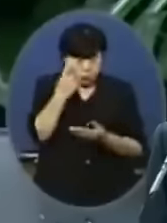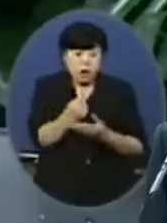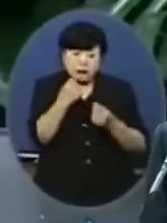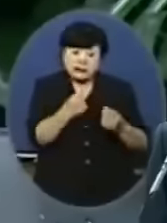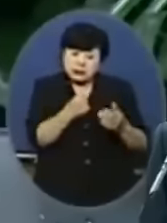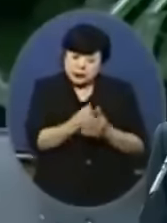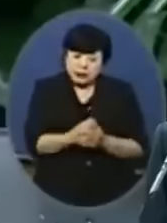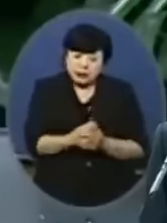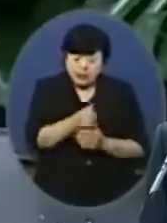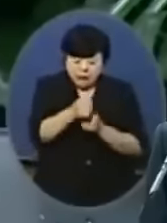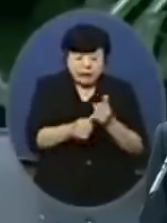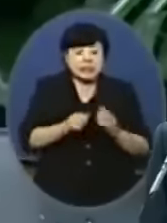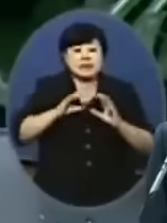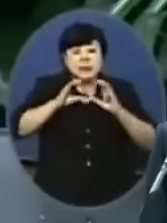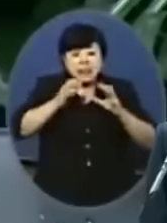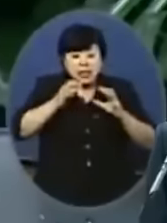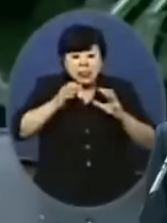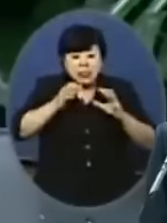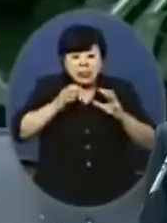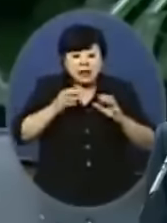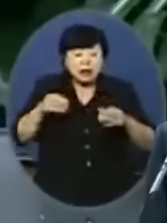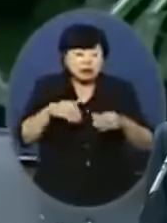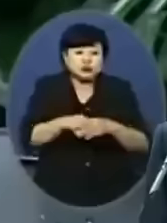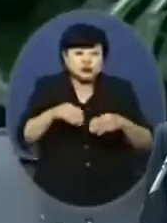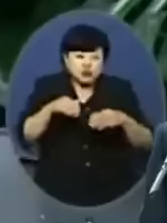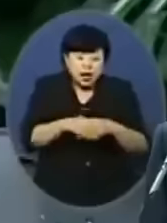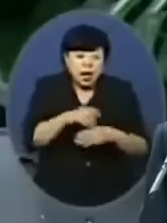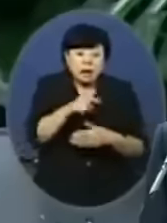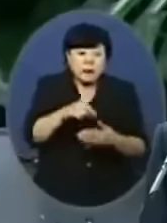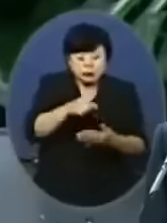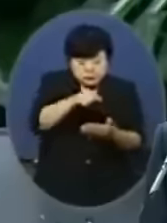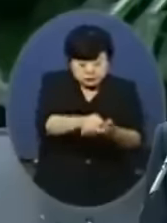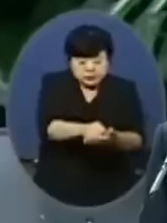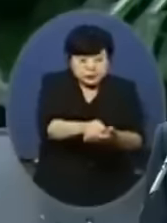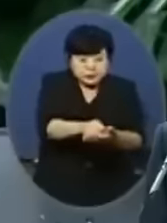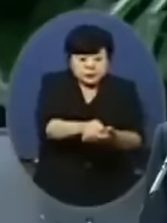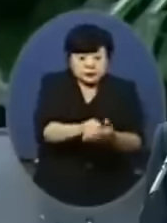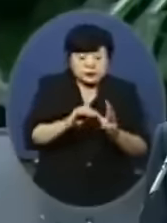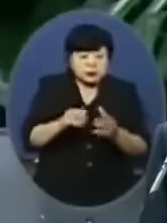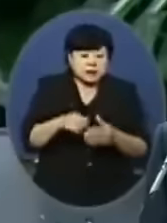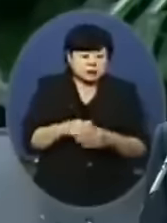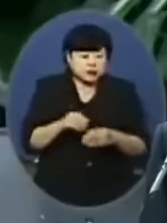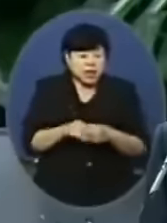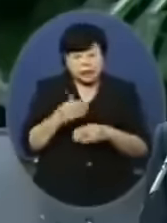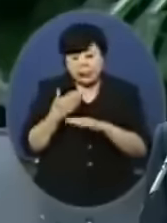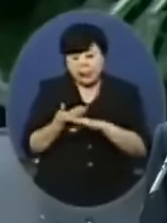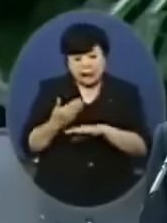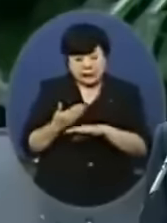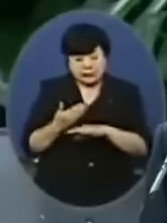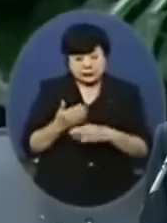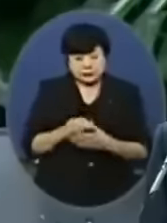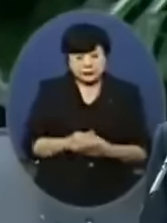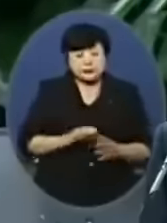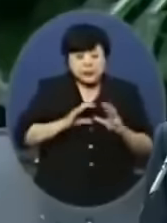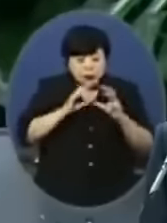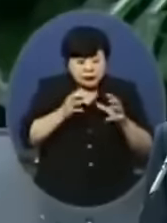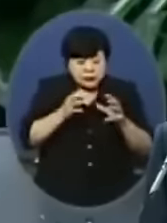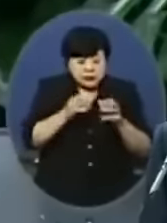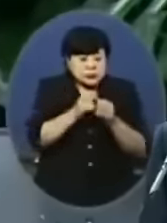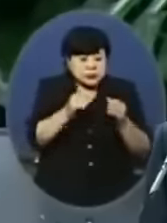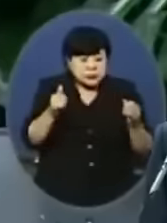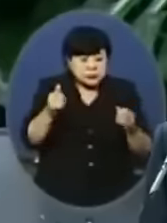계심으로 하늘나라 문화가 여러분 마음을 점령하고 있는 것입니다. 세상 문화하고 틀리는 것입니다. 세상의